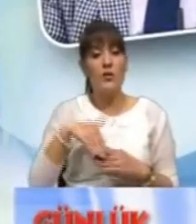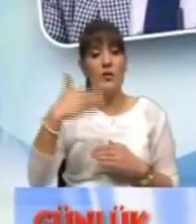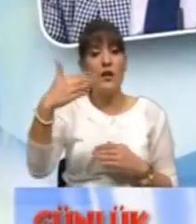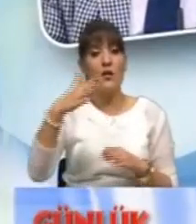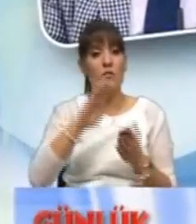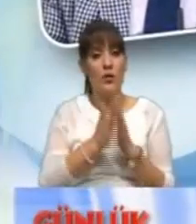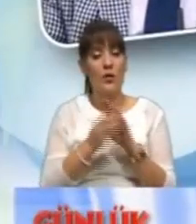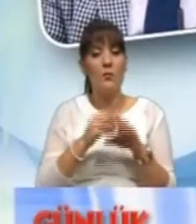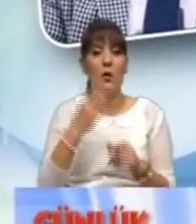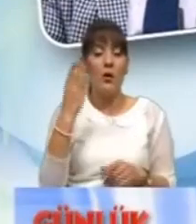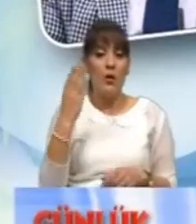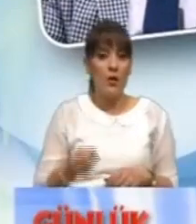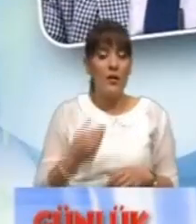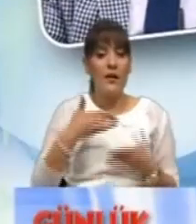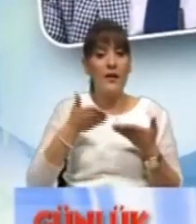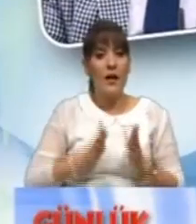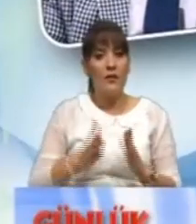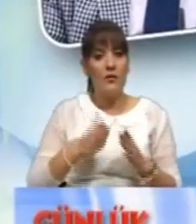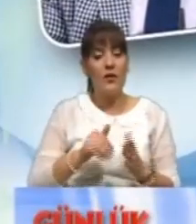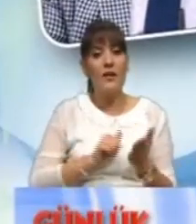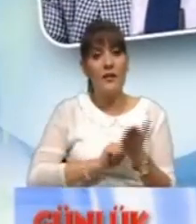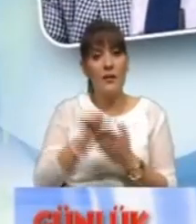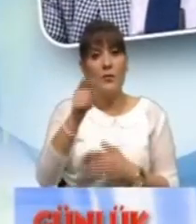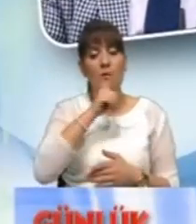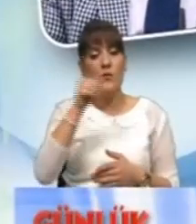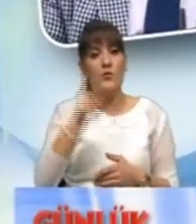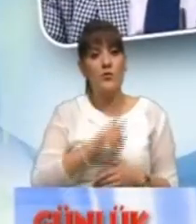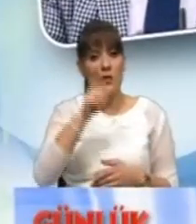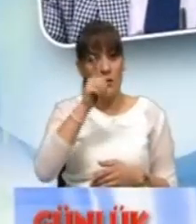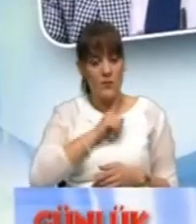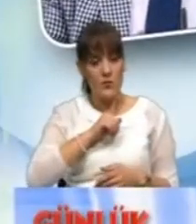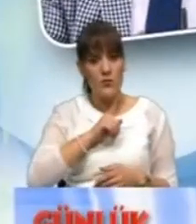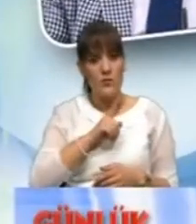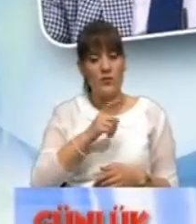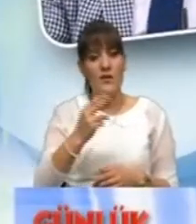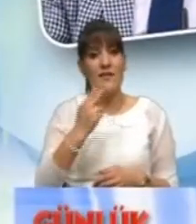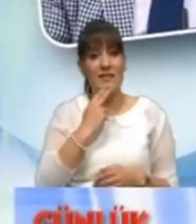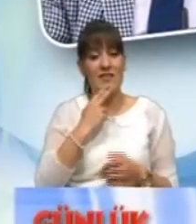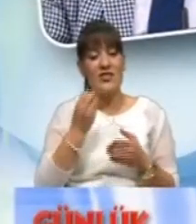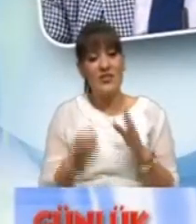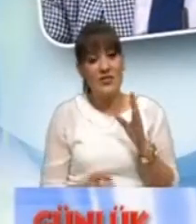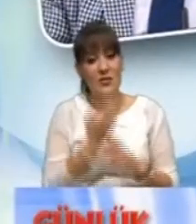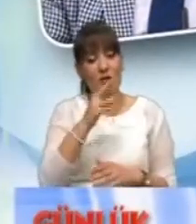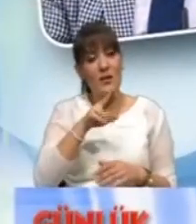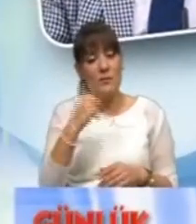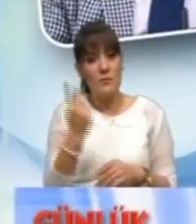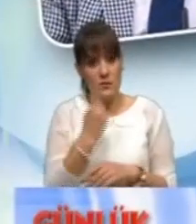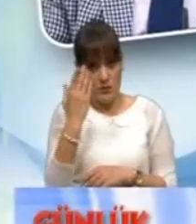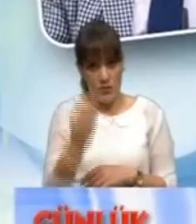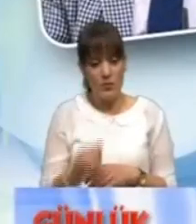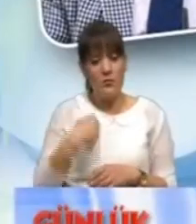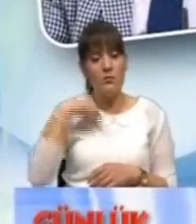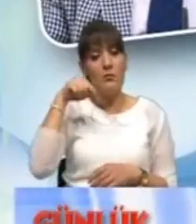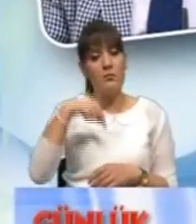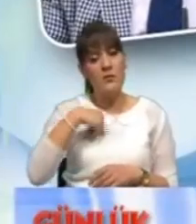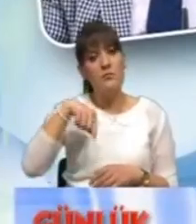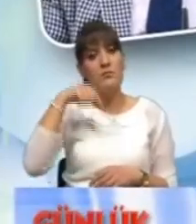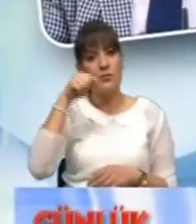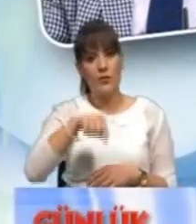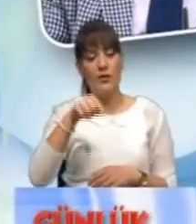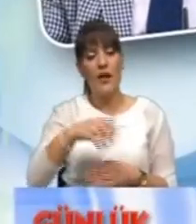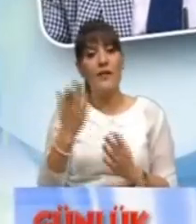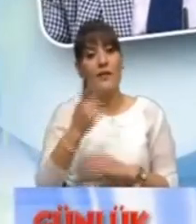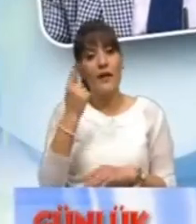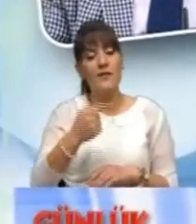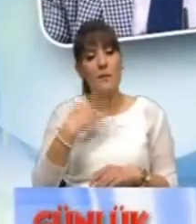ileriki dönemlerde ola ki yavruların tamamı %100'ü dişi çıkıyor gibi bir şey olursa da biz bunların bir,